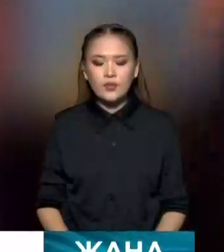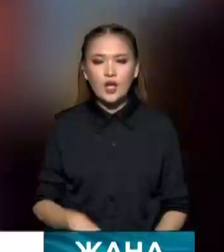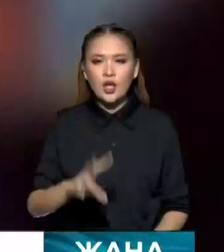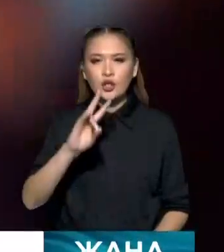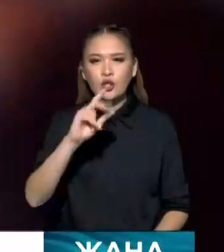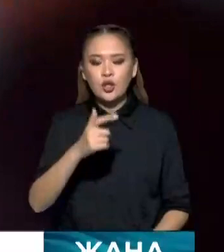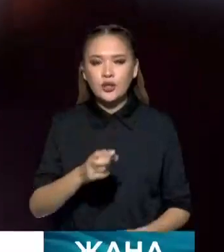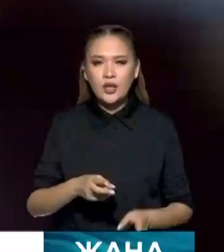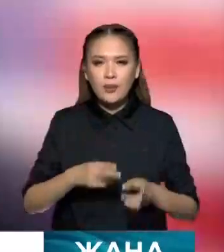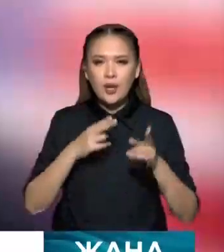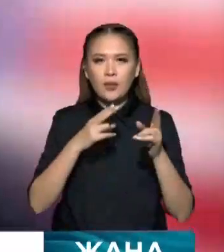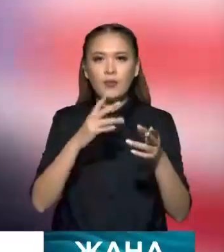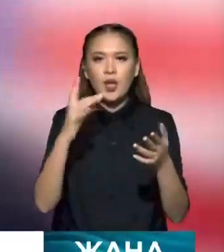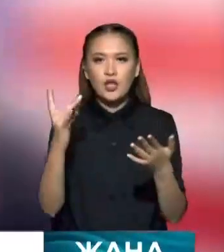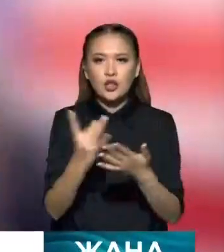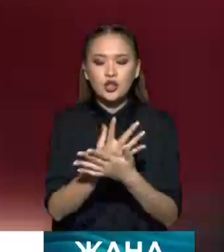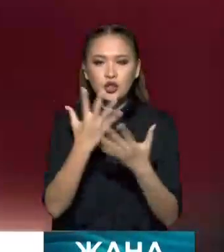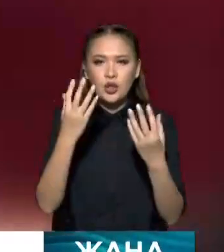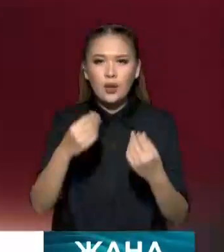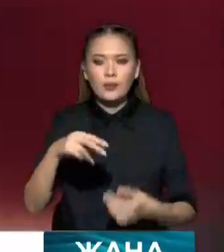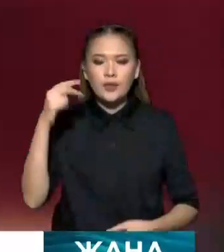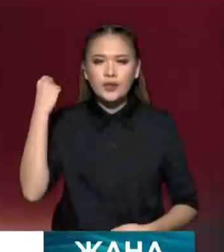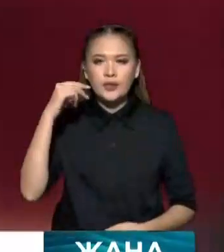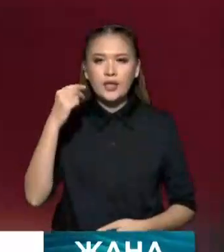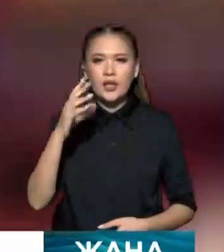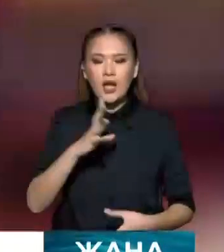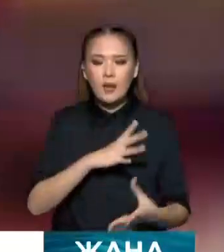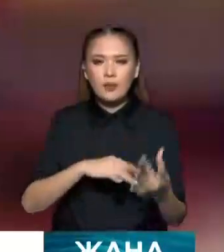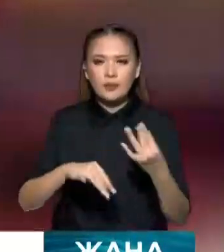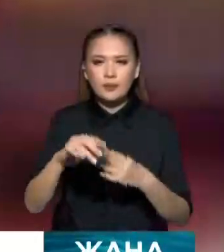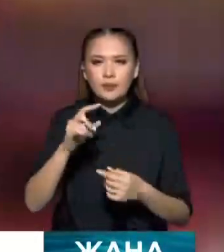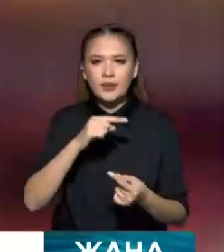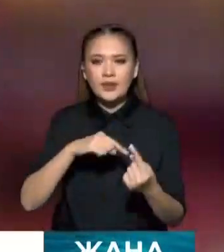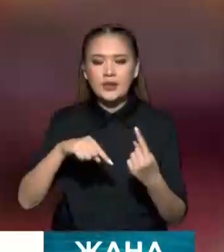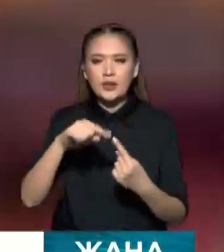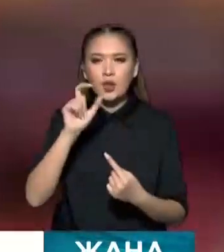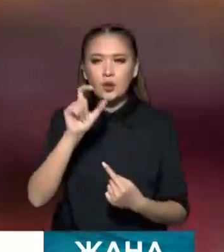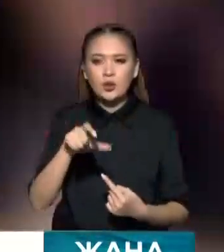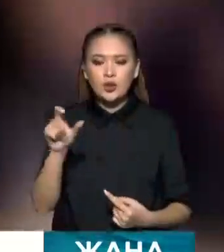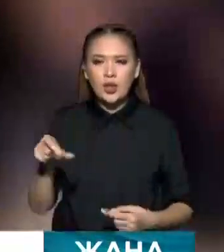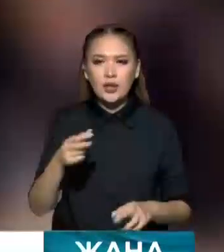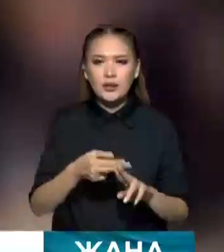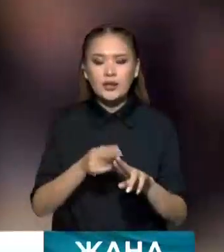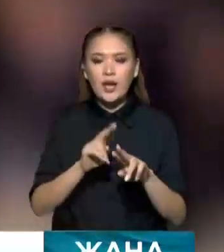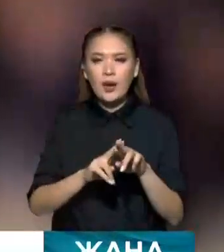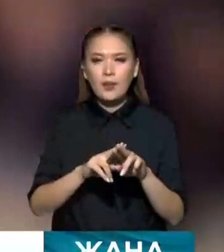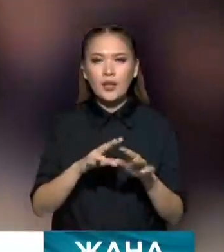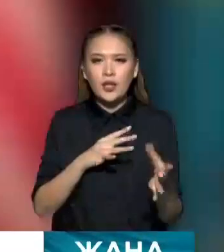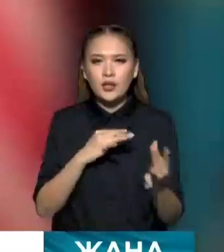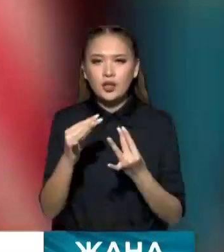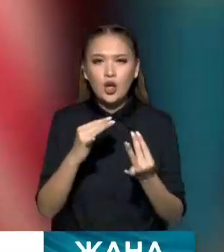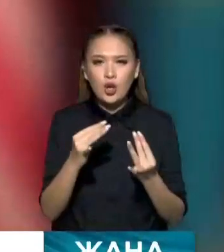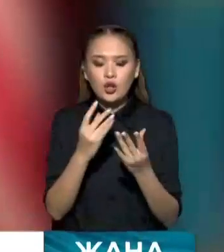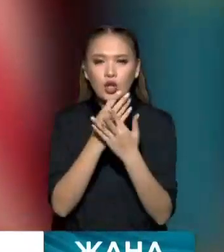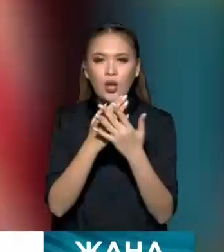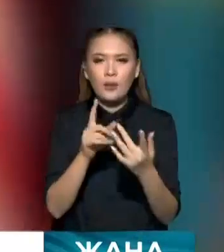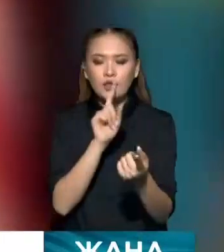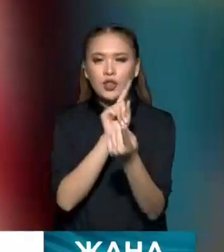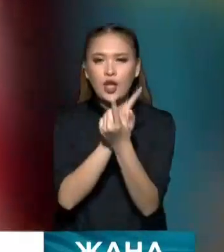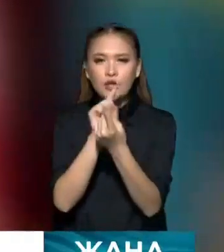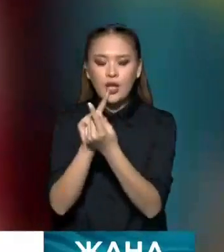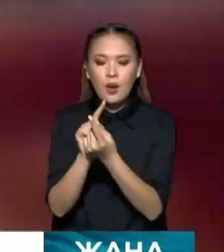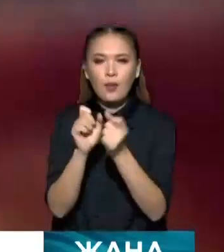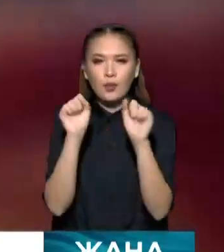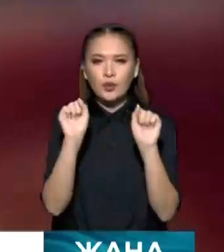Нью-Йорк сапарының алғашқы күні президент кешкі асты америкалық бизнес серкелерімен бірге отырып ішті. Іскерлік кездесудің мұндай түрі жақынырақ танысуға